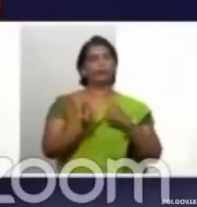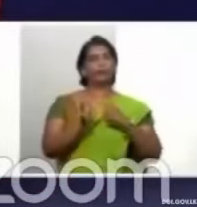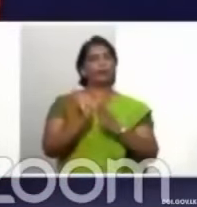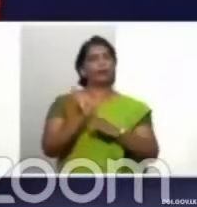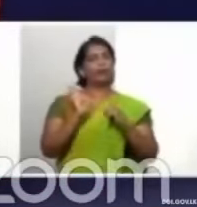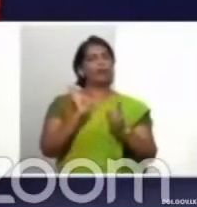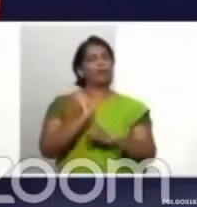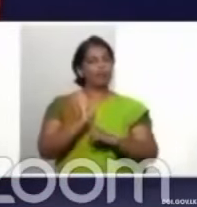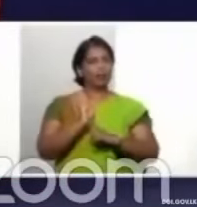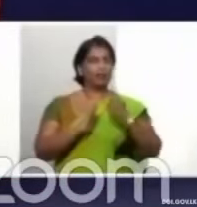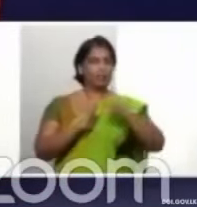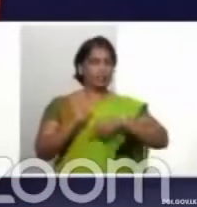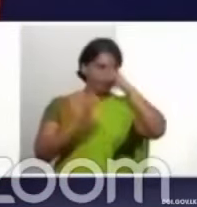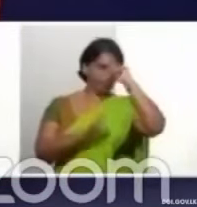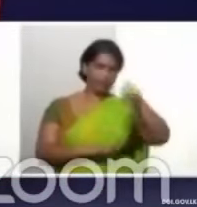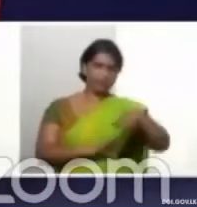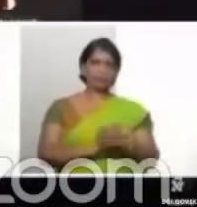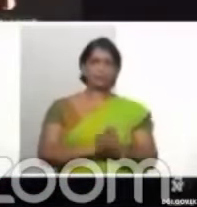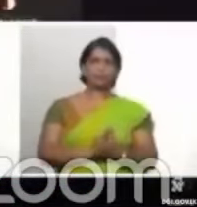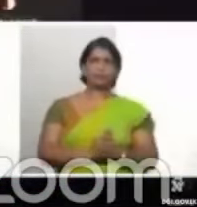මීළඟට අමල් ජයසිංහ මහත්මයා.